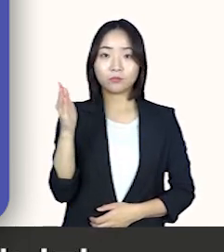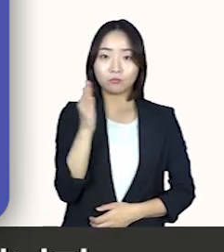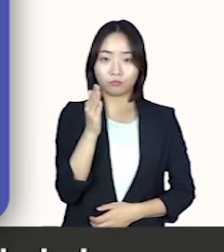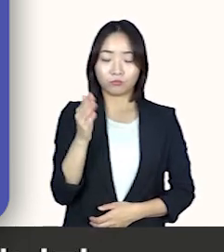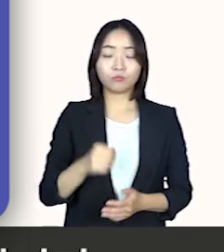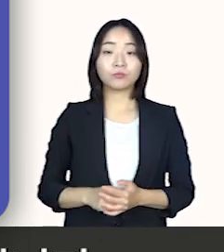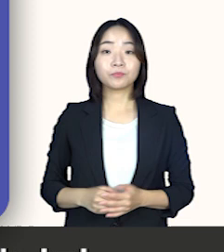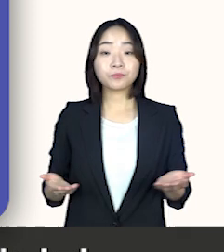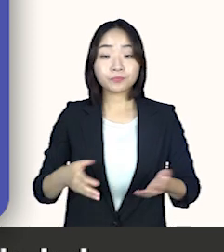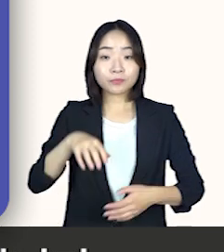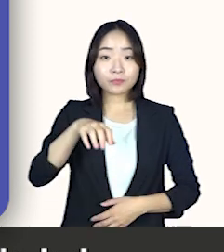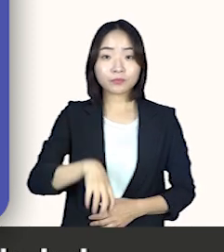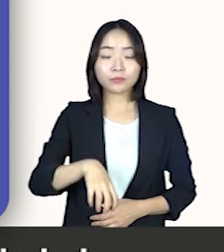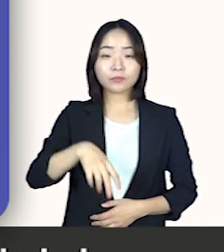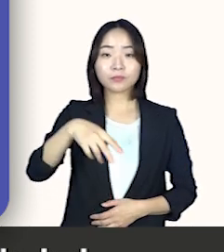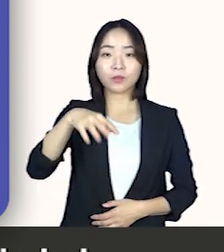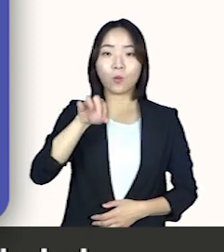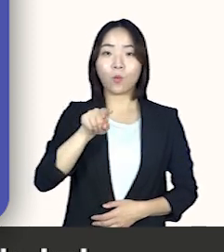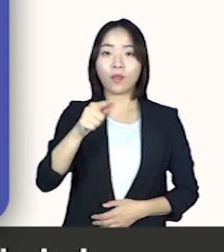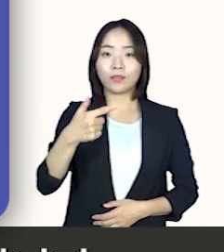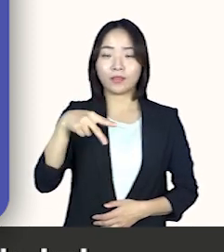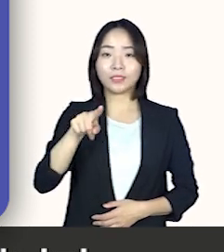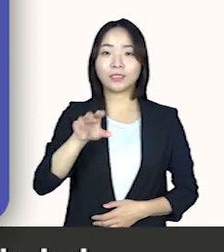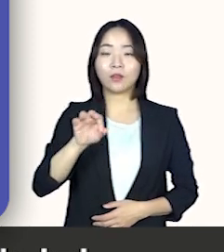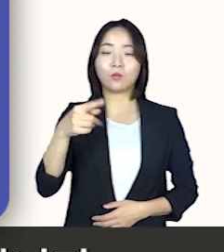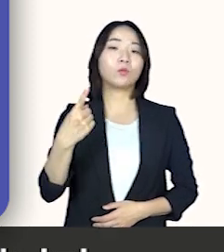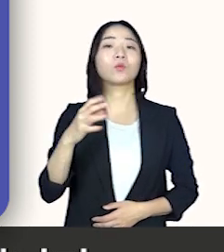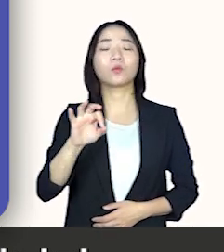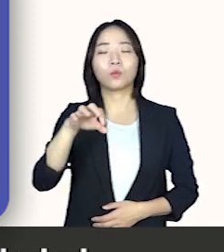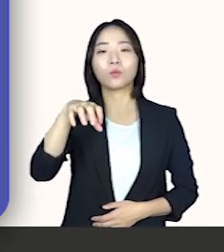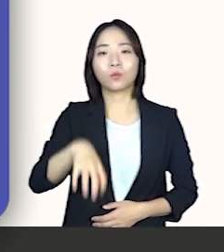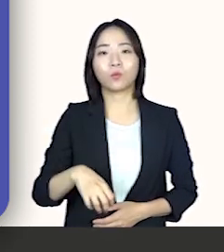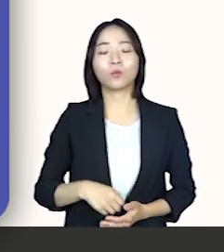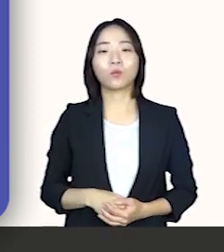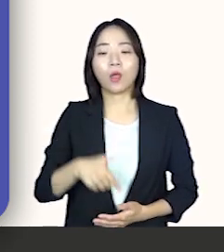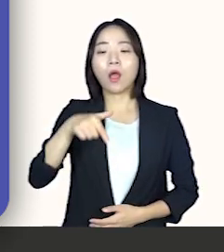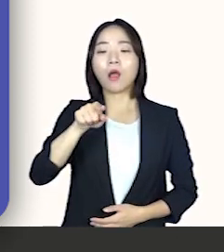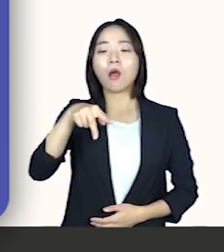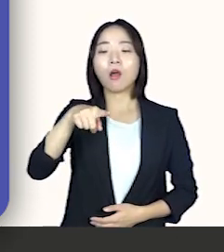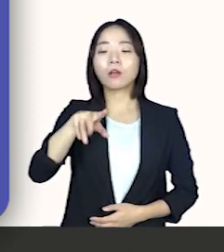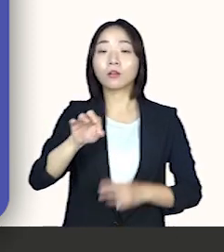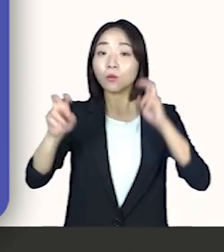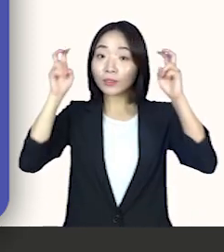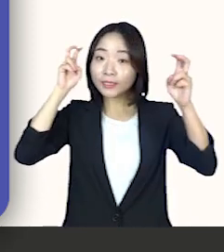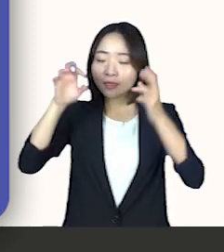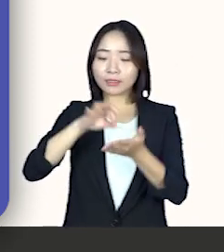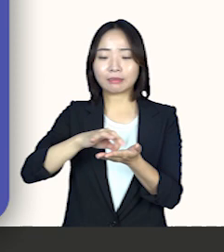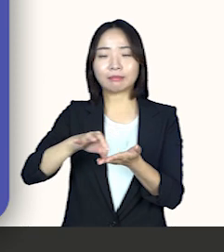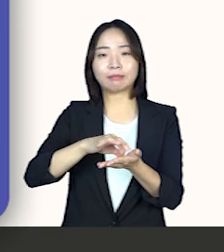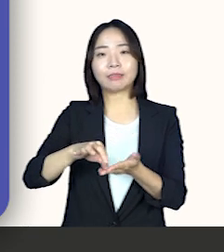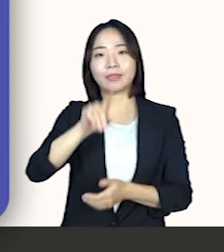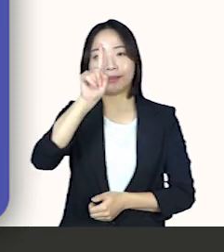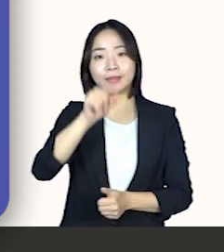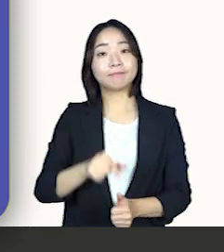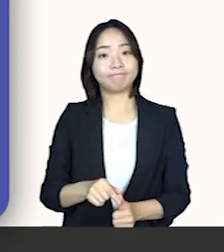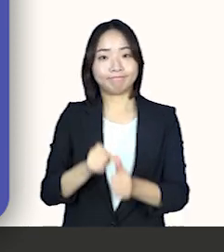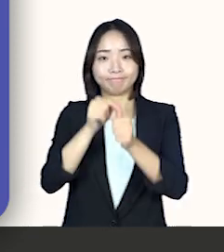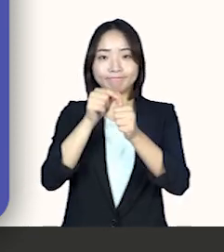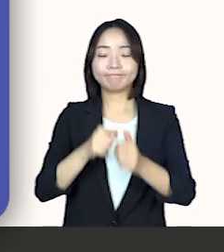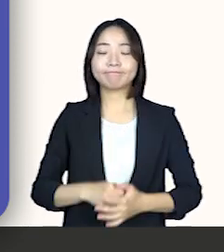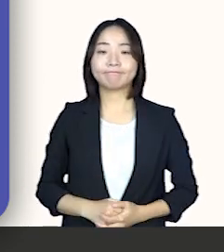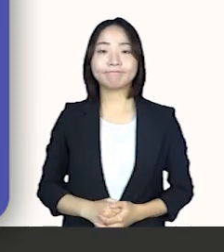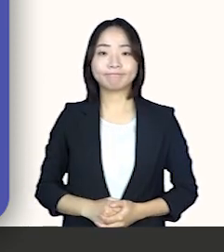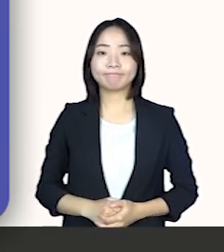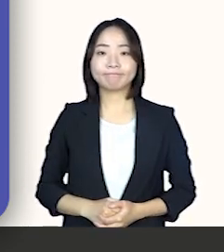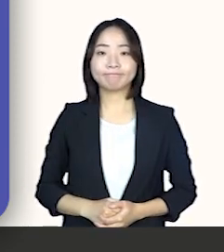2,800만원이며 근무지는 천안시 동남구 원성동입니다. 거성 테크놀로지에서 경리사원 1명을